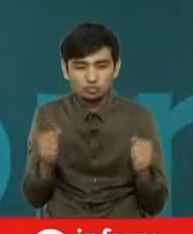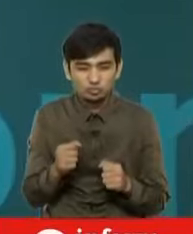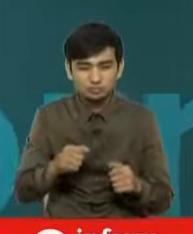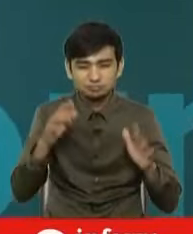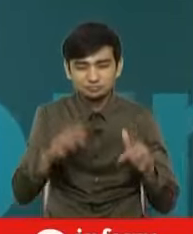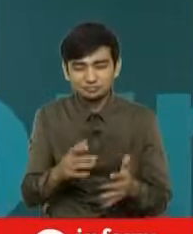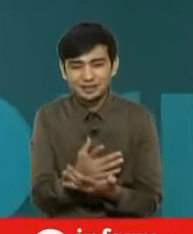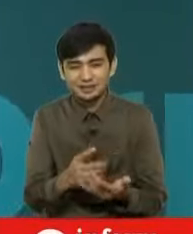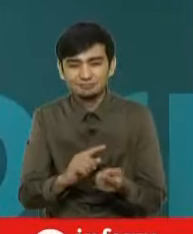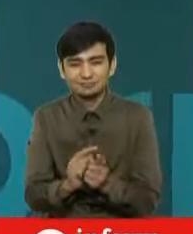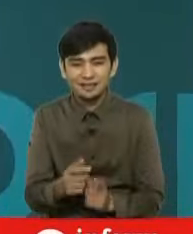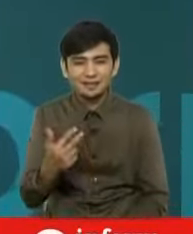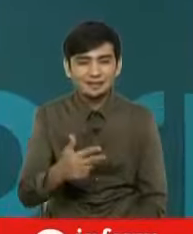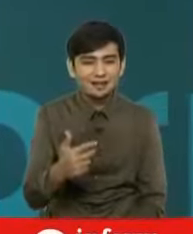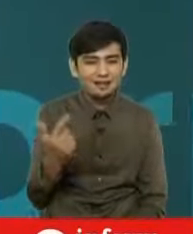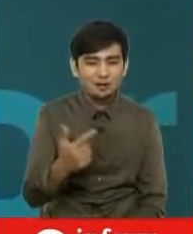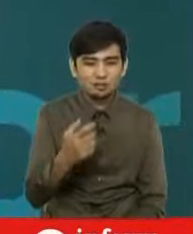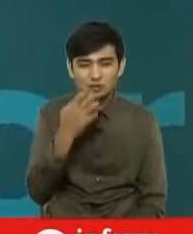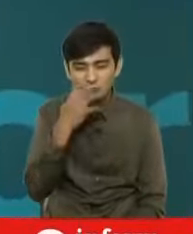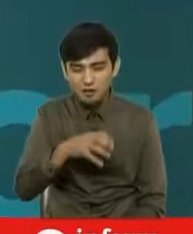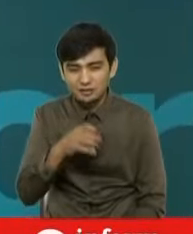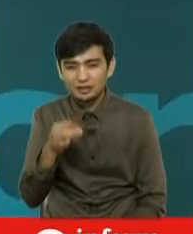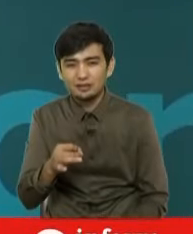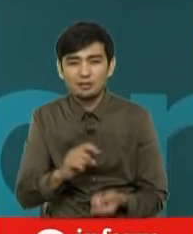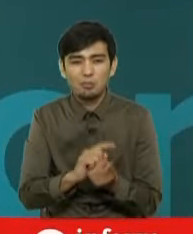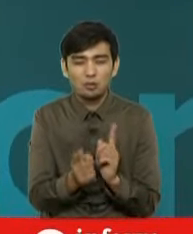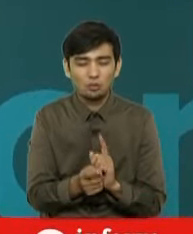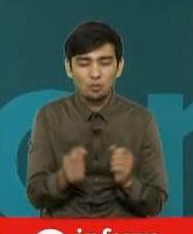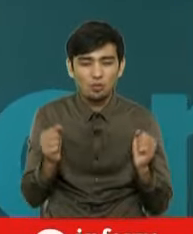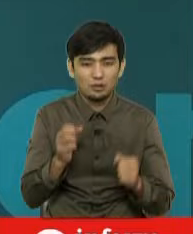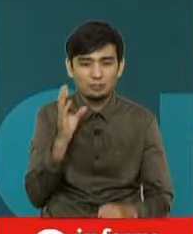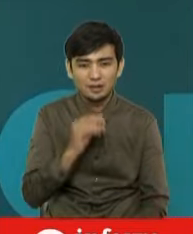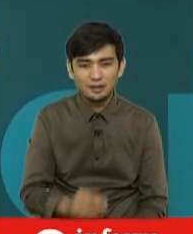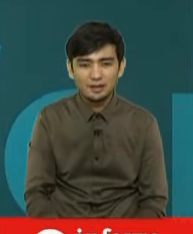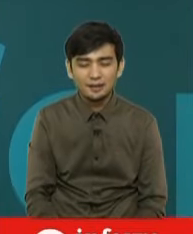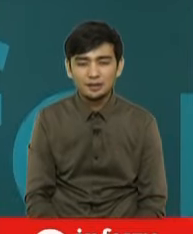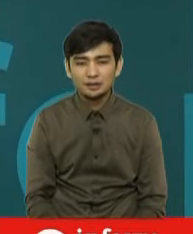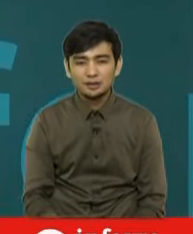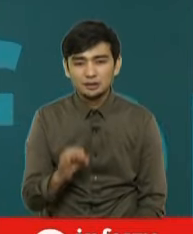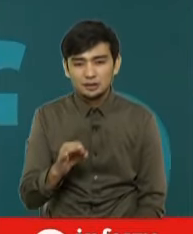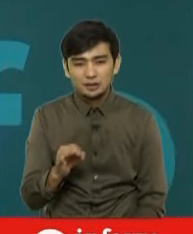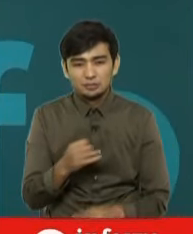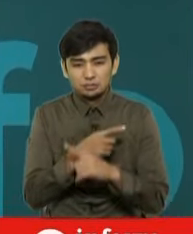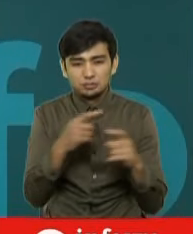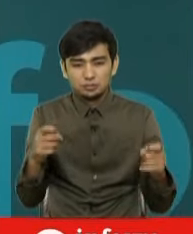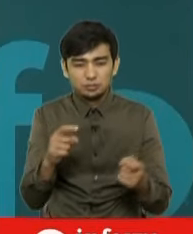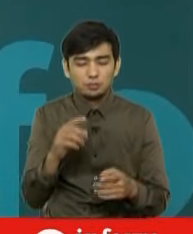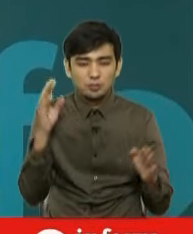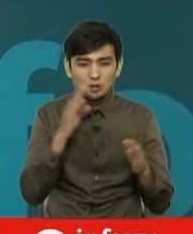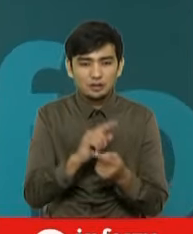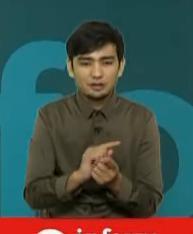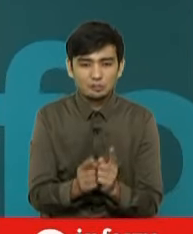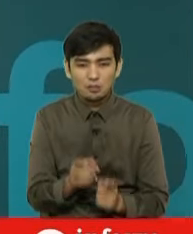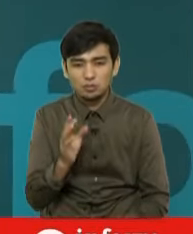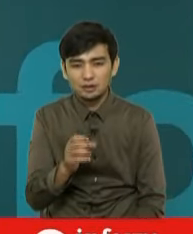будут сменяться 30-градусной жарой и наоборот. Составлено штормовое предупреждение по резкому изменению погоды, именно